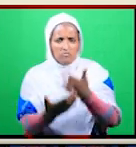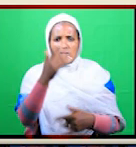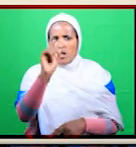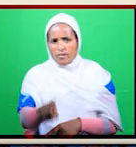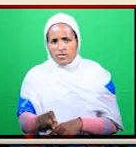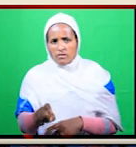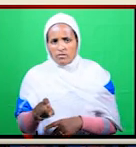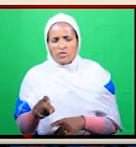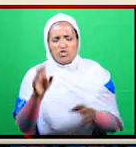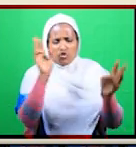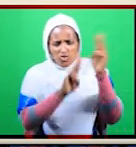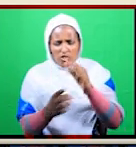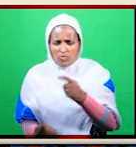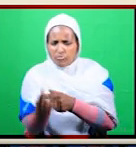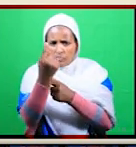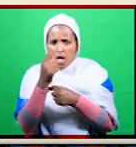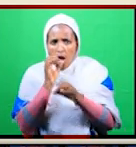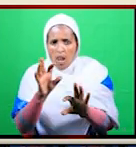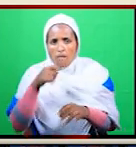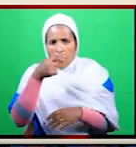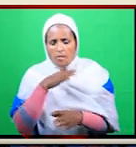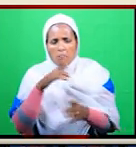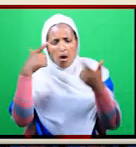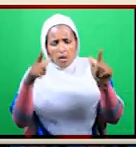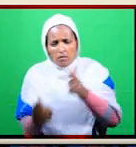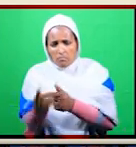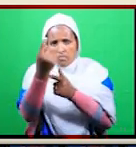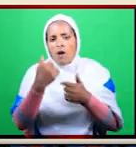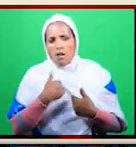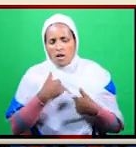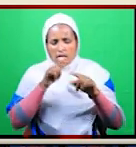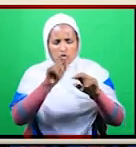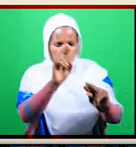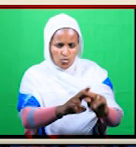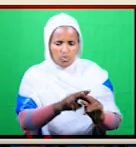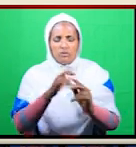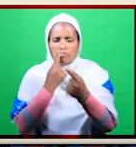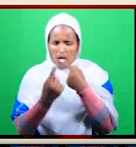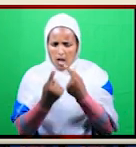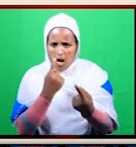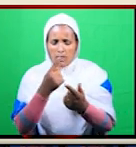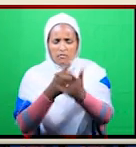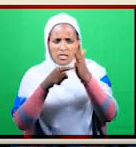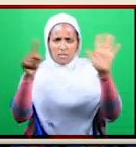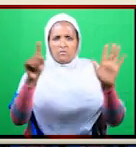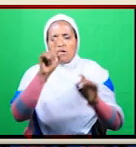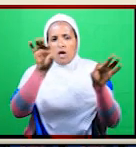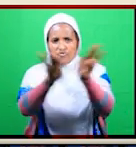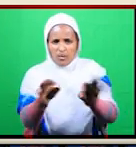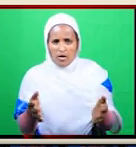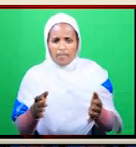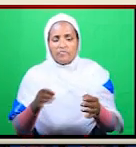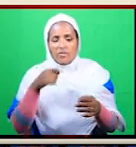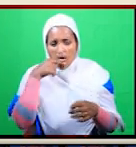አንዱን መስማት። ችግሮች አይፈጠሩም አይደለም፣ ሊፈጠሩ ይችላሉ፣ ግን ቁጭ ብሎ መነጋገር ያስፈልጋል። ያለበለዚያ ግን